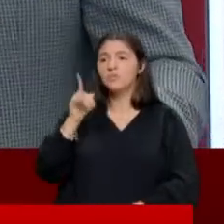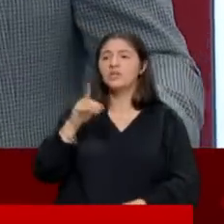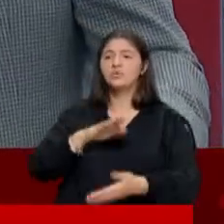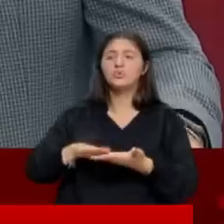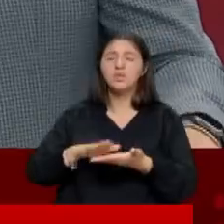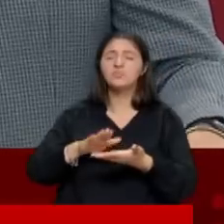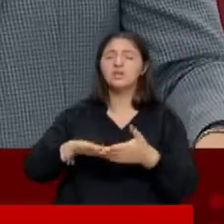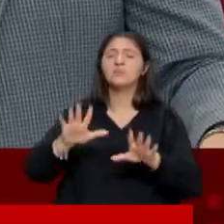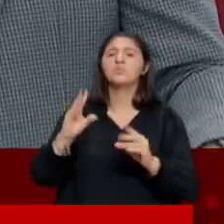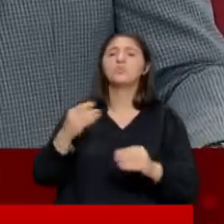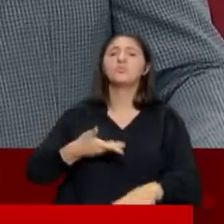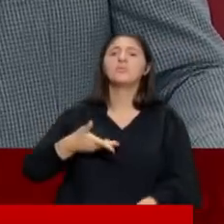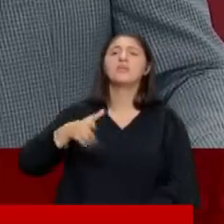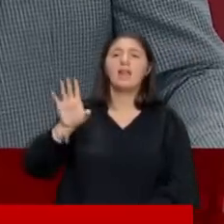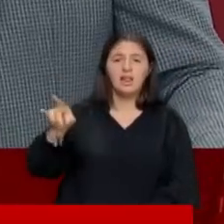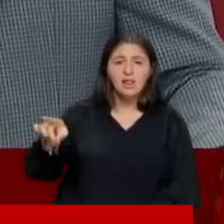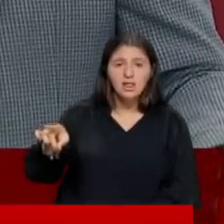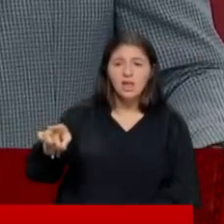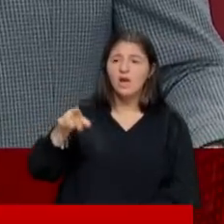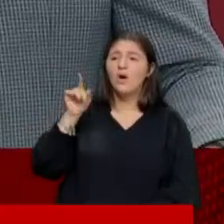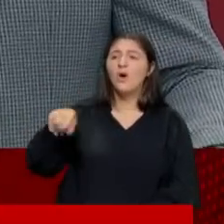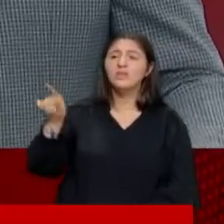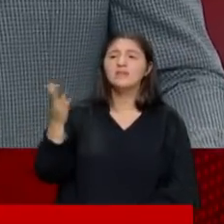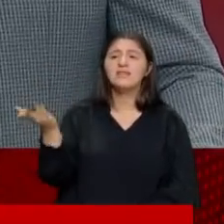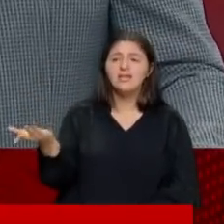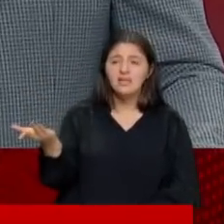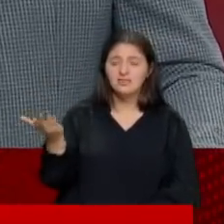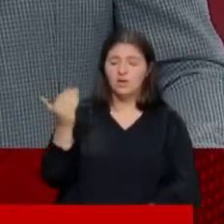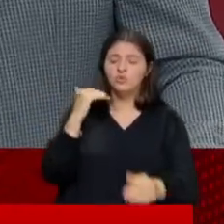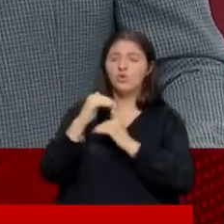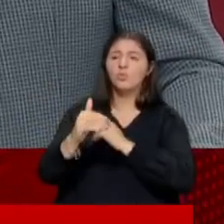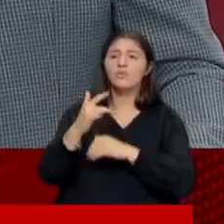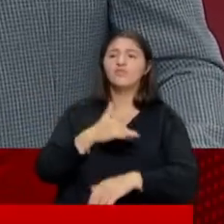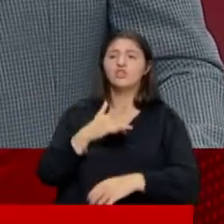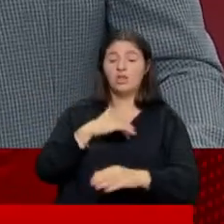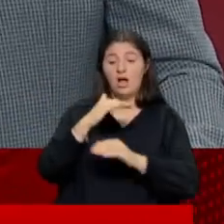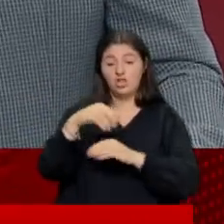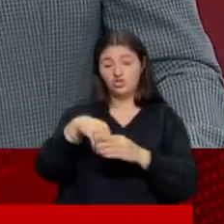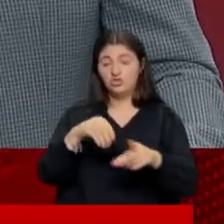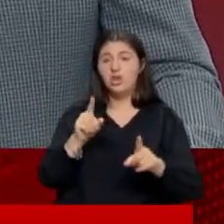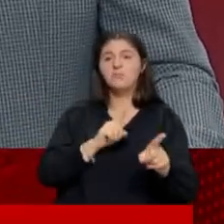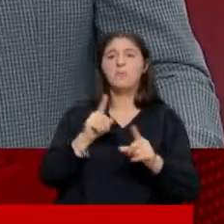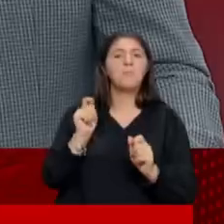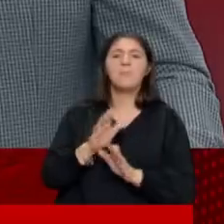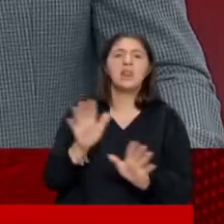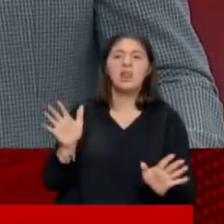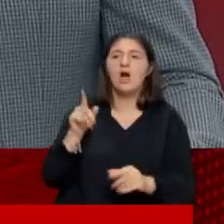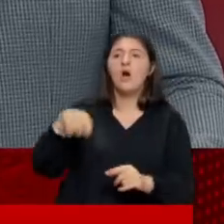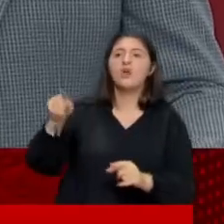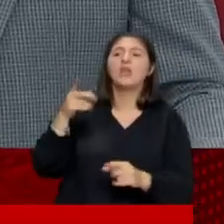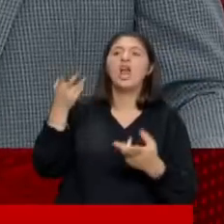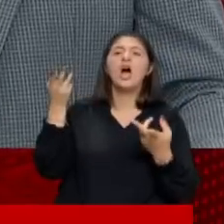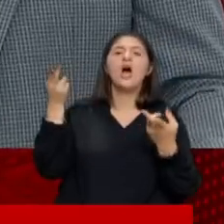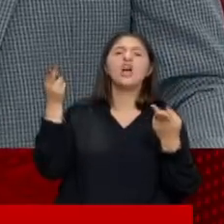düzeltip düzeltmemesi de çok umrumda değil onlar zaten kamuoyunun vicdanında halkın vicdanında yargılandı onlar